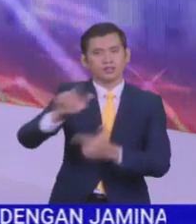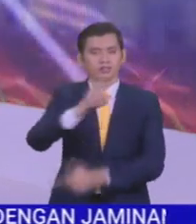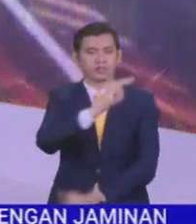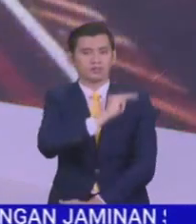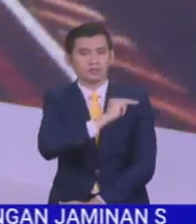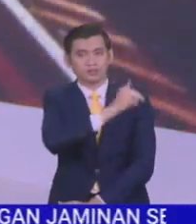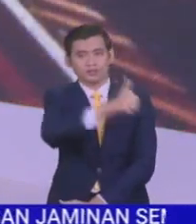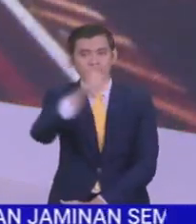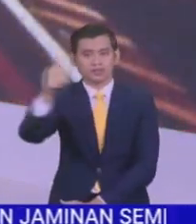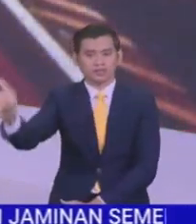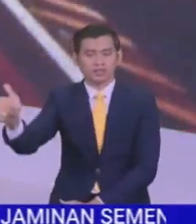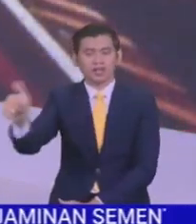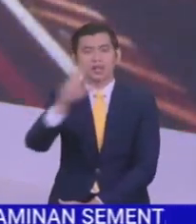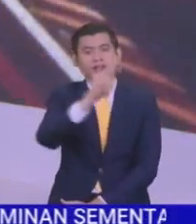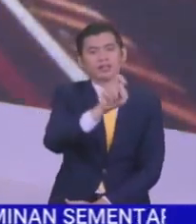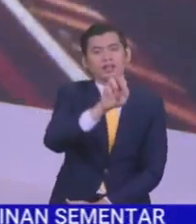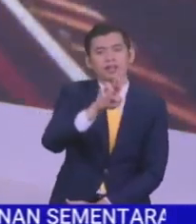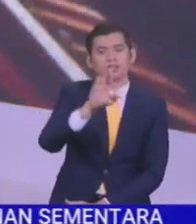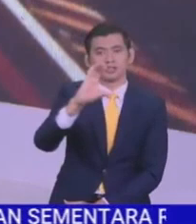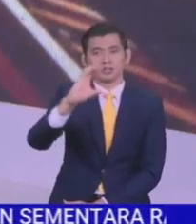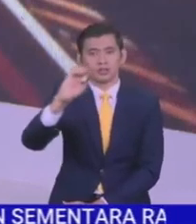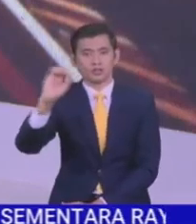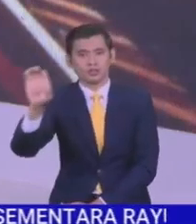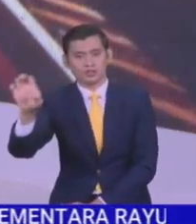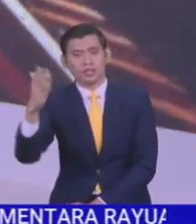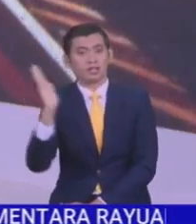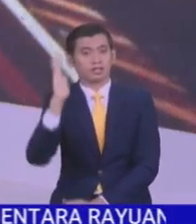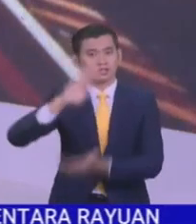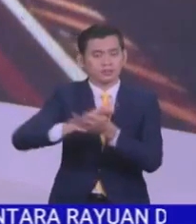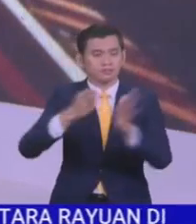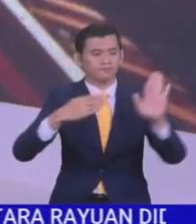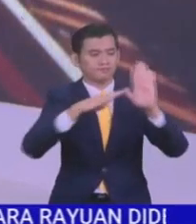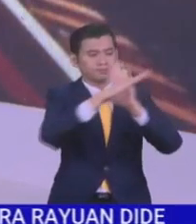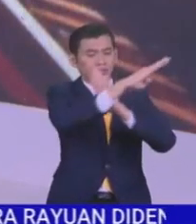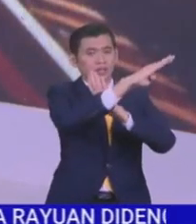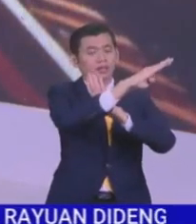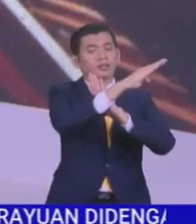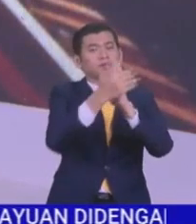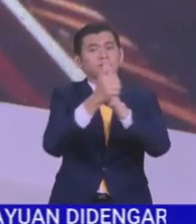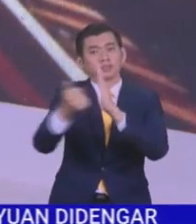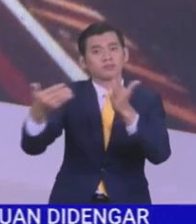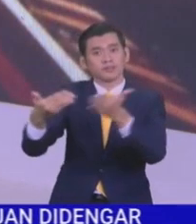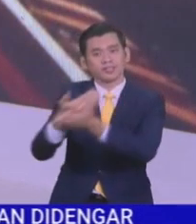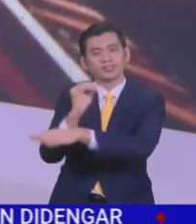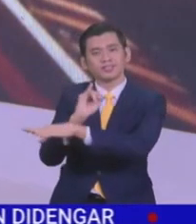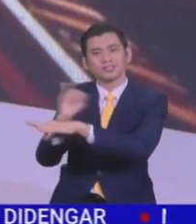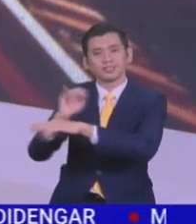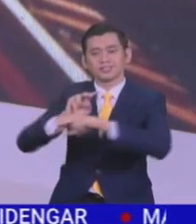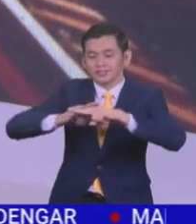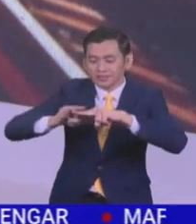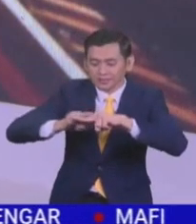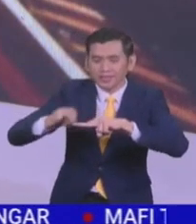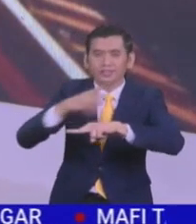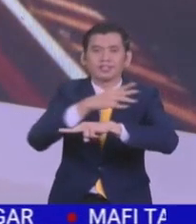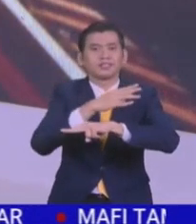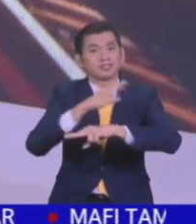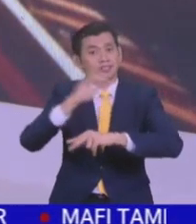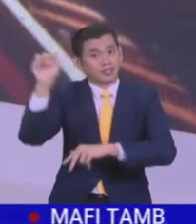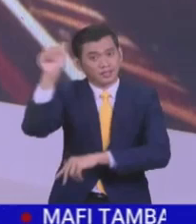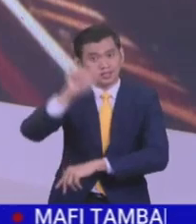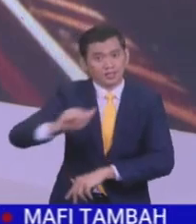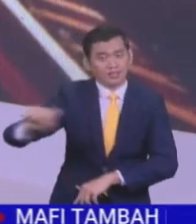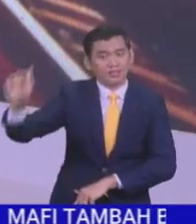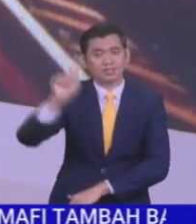datang. NRCOE bukan sahaja bakal menjadi pemangkin utama pembangunan bakat baharu dalam industri kereta api dan pengangkutan rel di